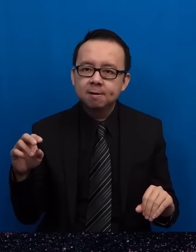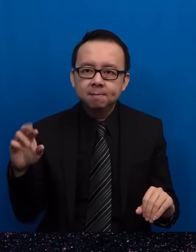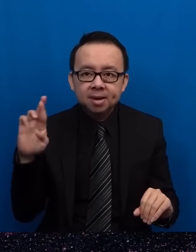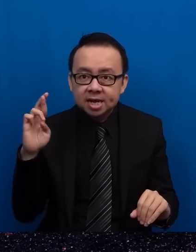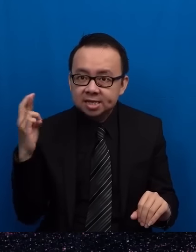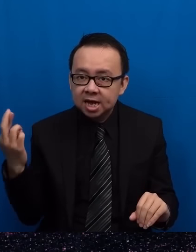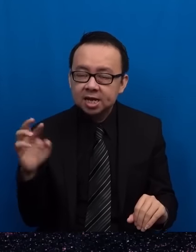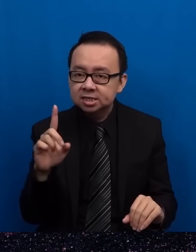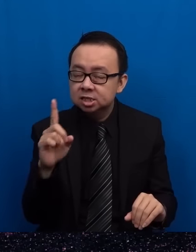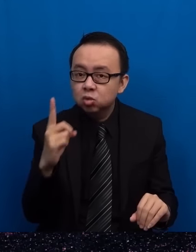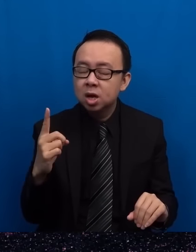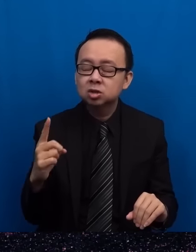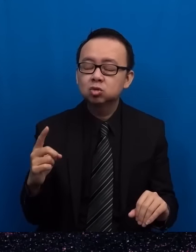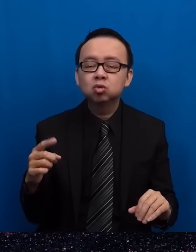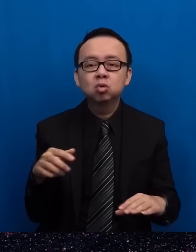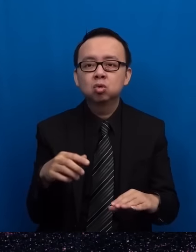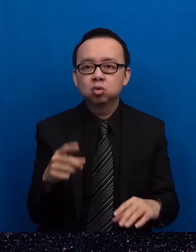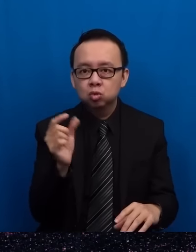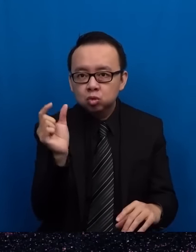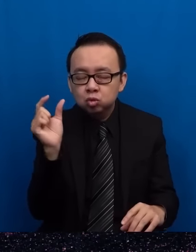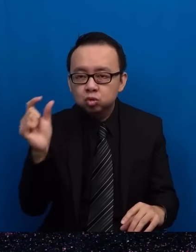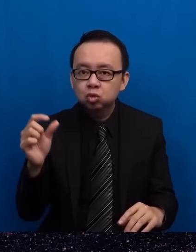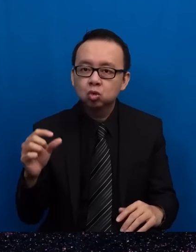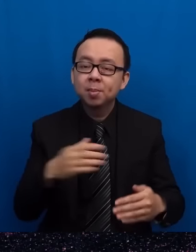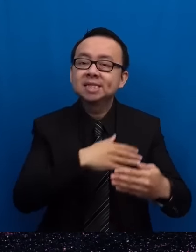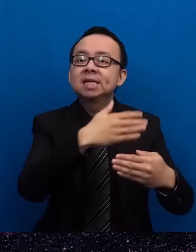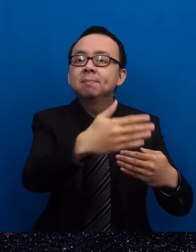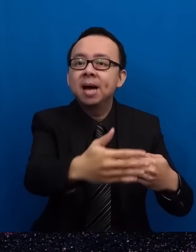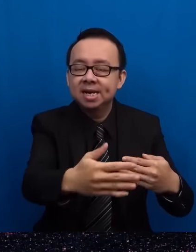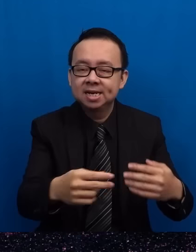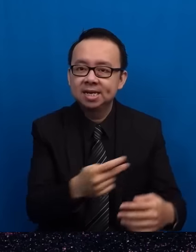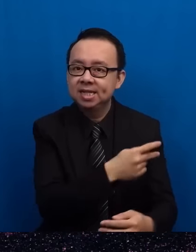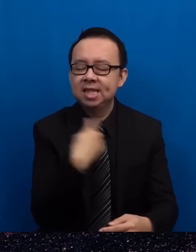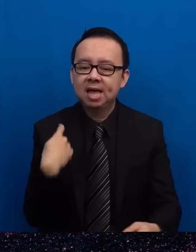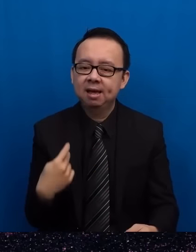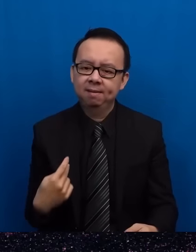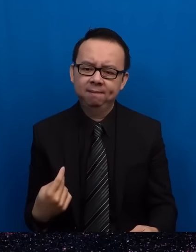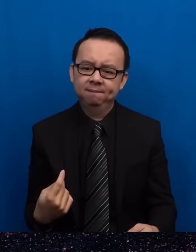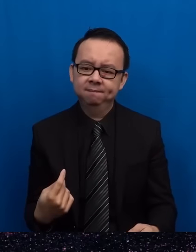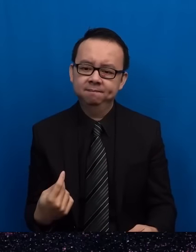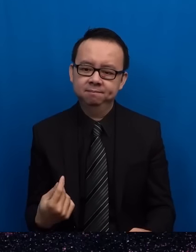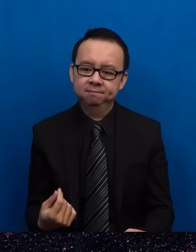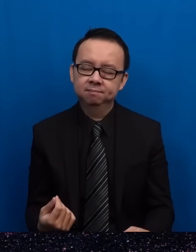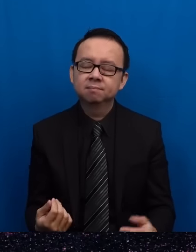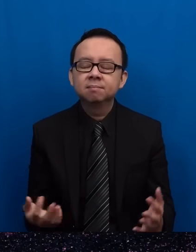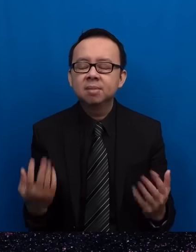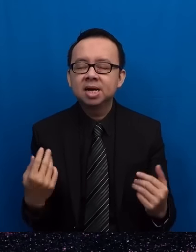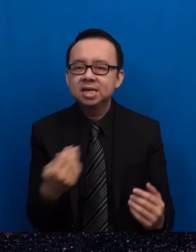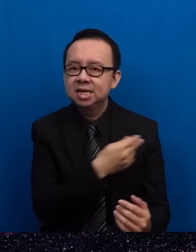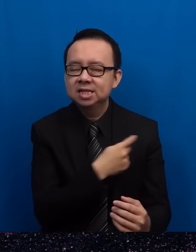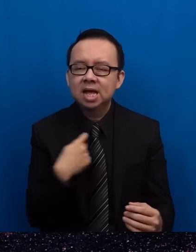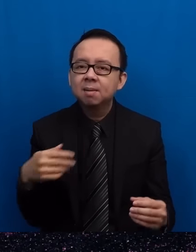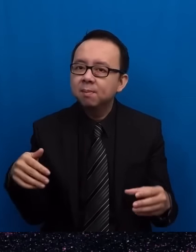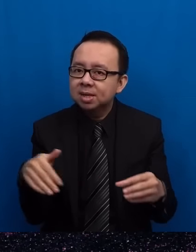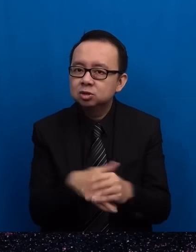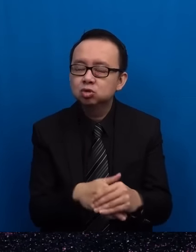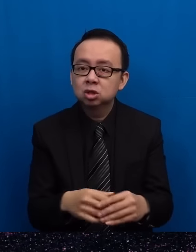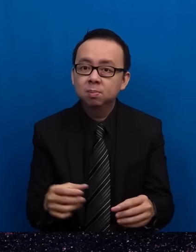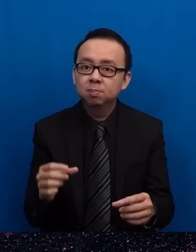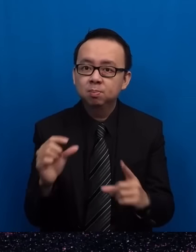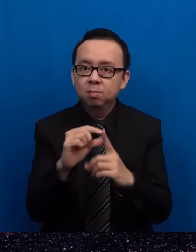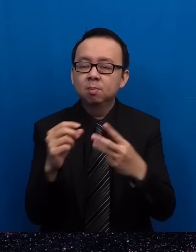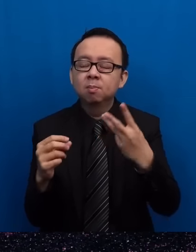depanmu. Masa depan kita tetap adalah pengharapan. Saya minta kita masuk, mengambil perjamuan kudus sebentar lagi ini,